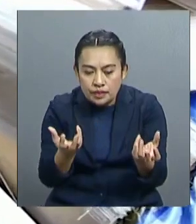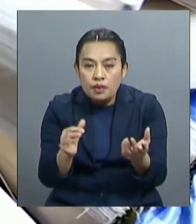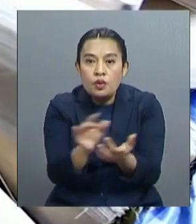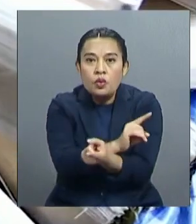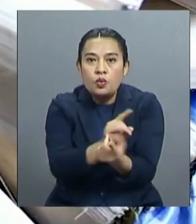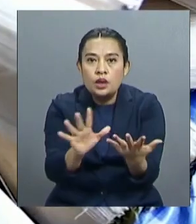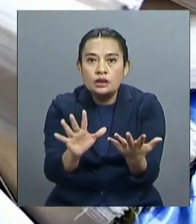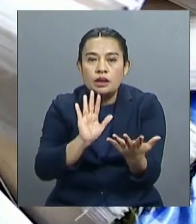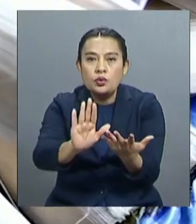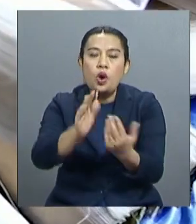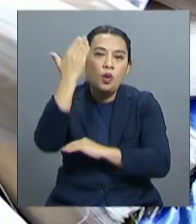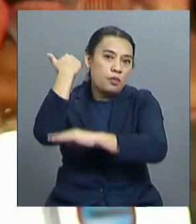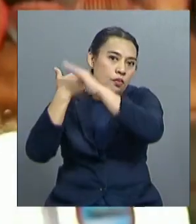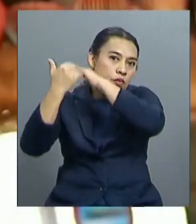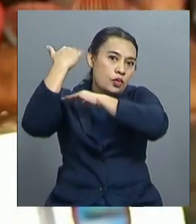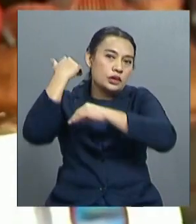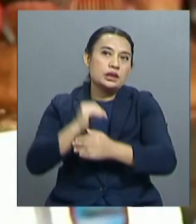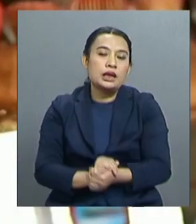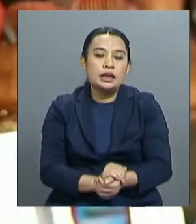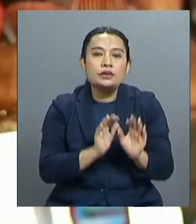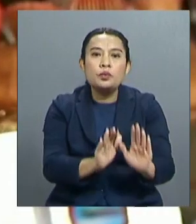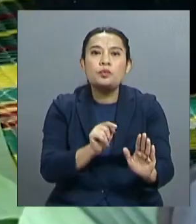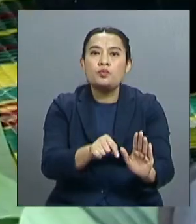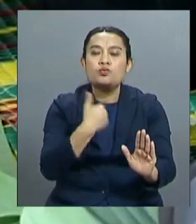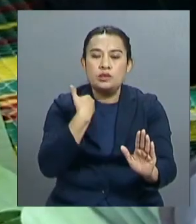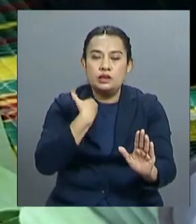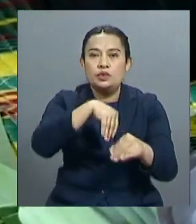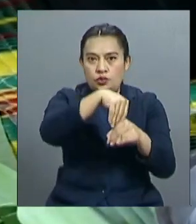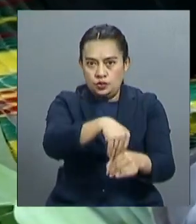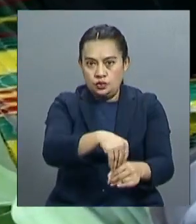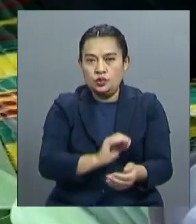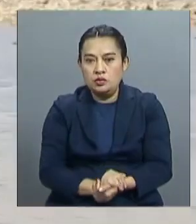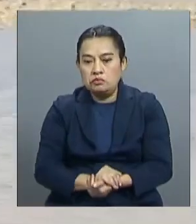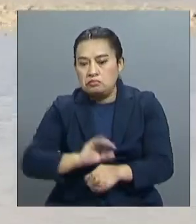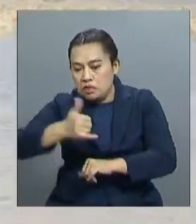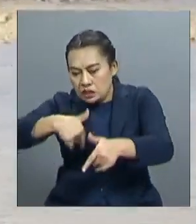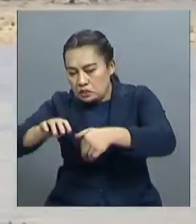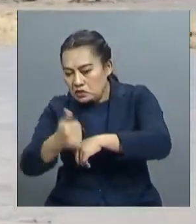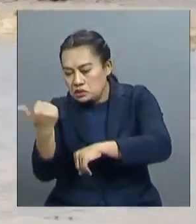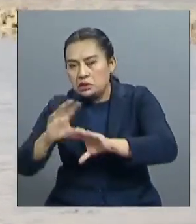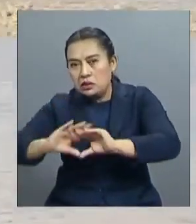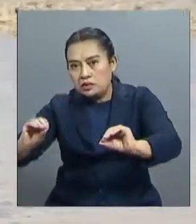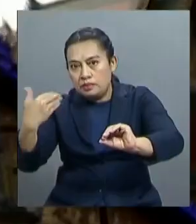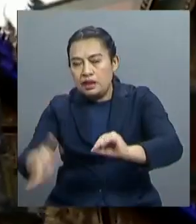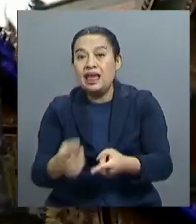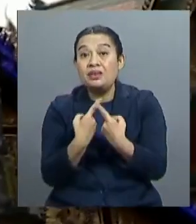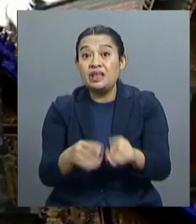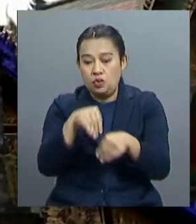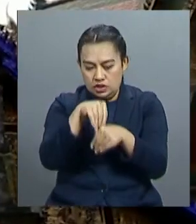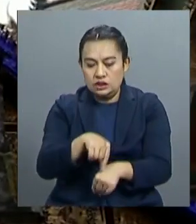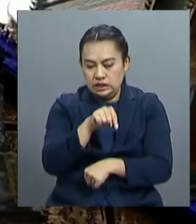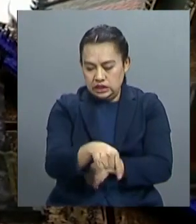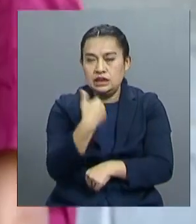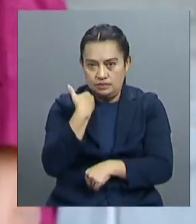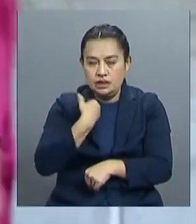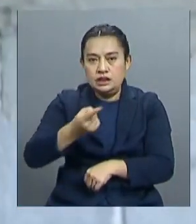นธรรมโบราณต่างๆที่ในหลายๆพื้นที่นั้นได้สูญหายไปแล้วแต่พื้นที่นี้ยังคงงดงามค่ะ